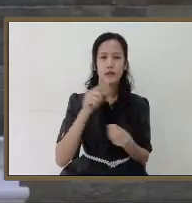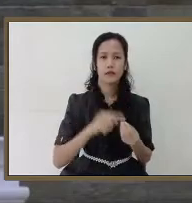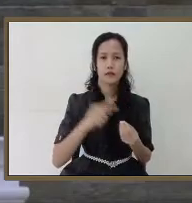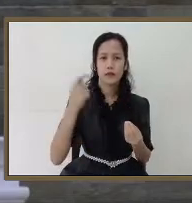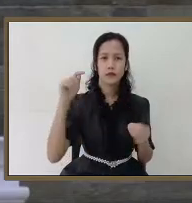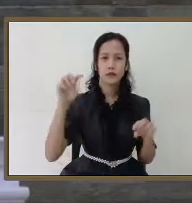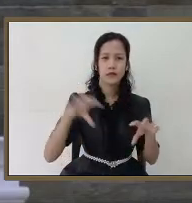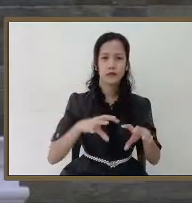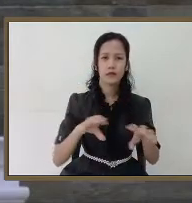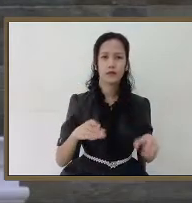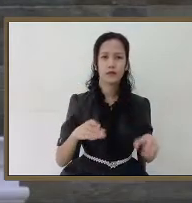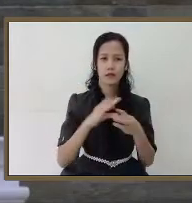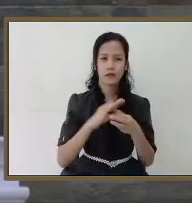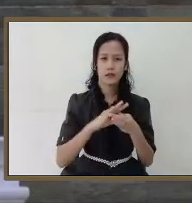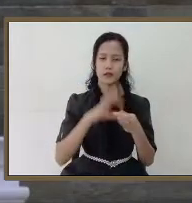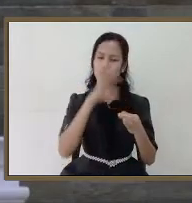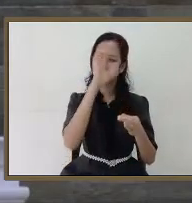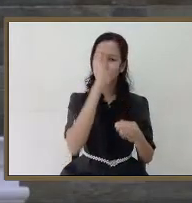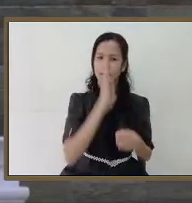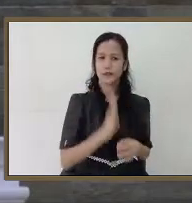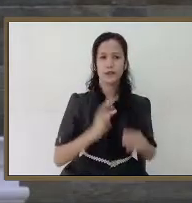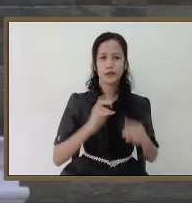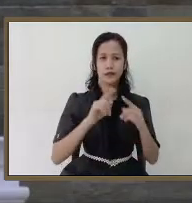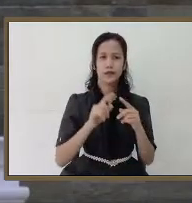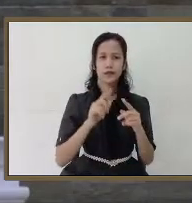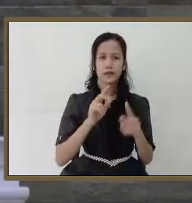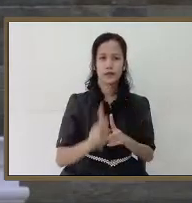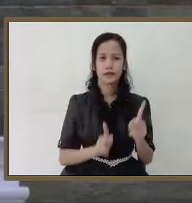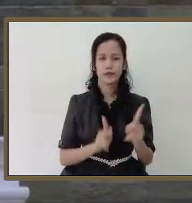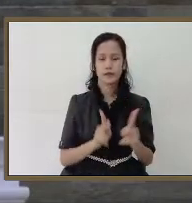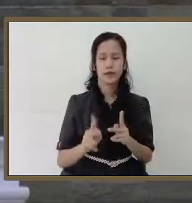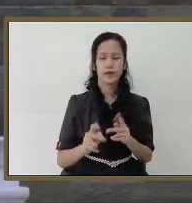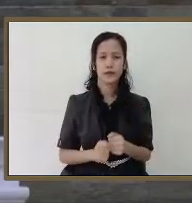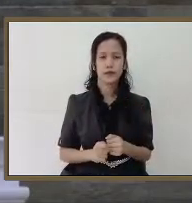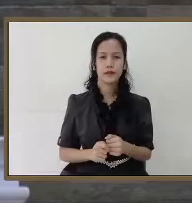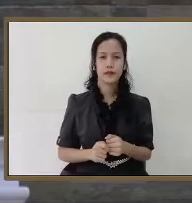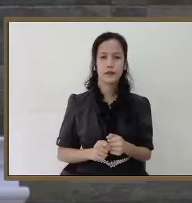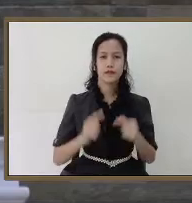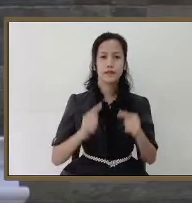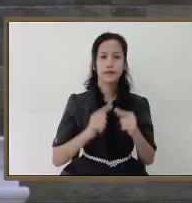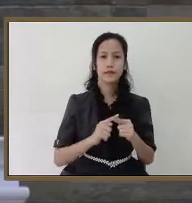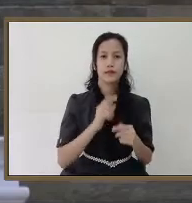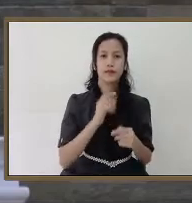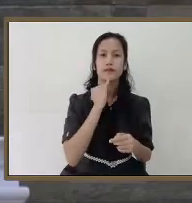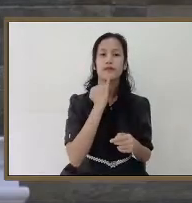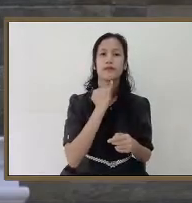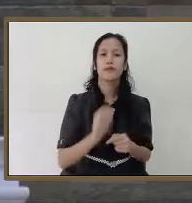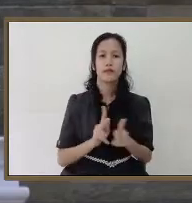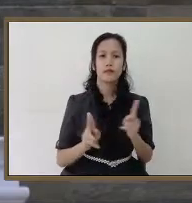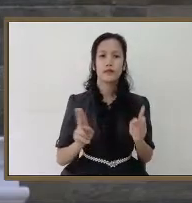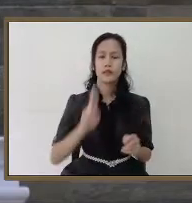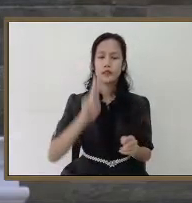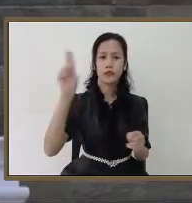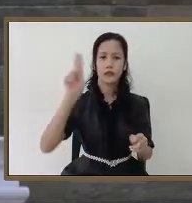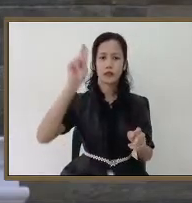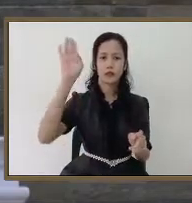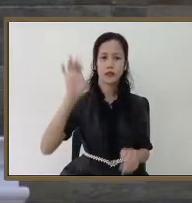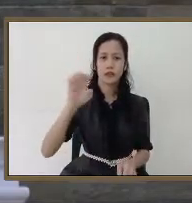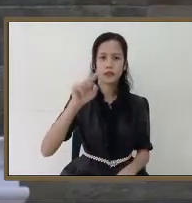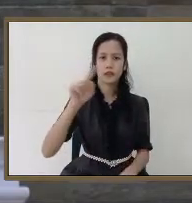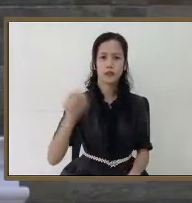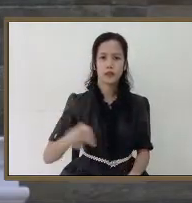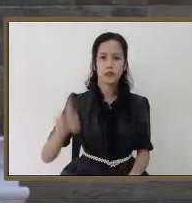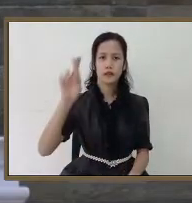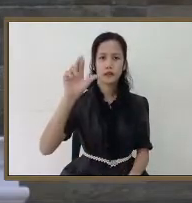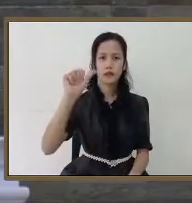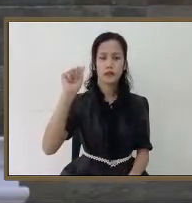na ng Diyos sa tao at sa kanyang mga tao using Ezra himself na. Alright?